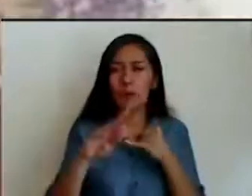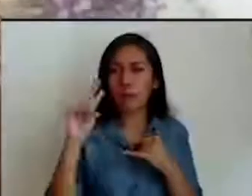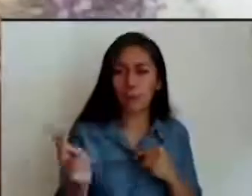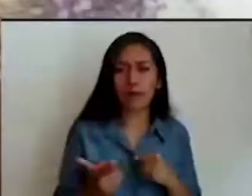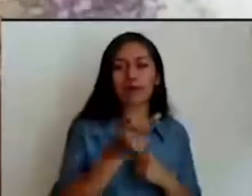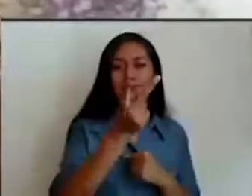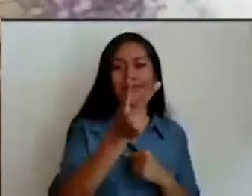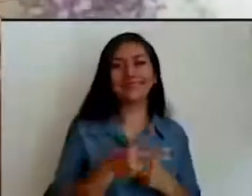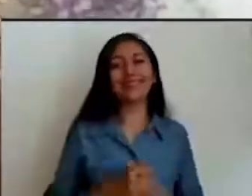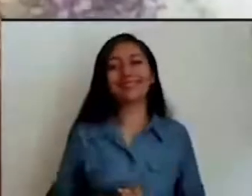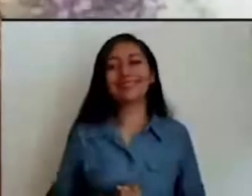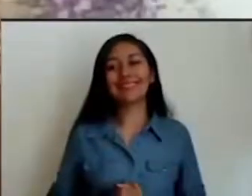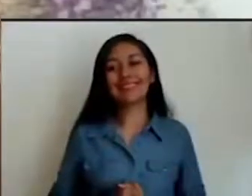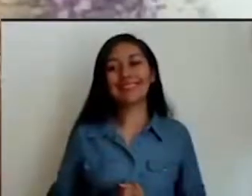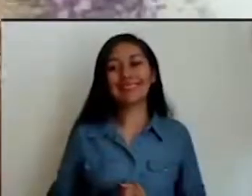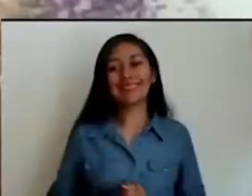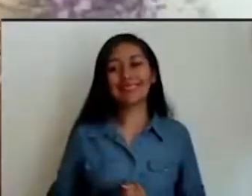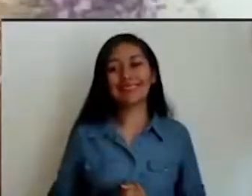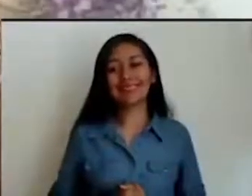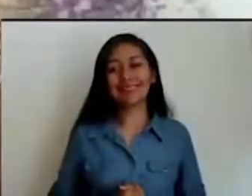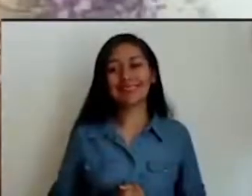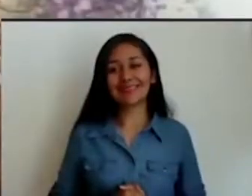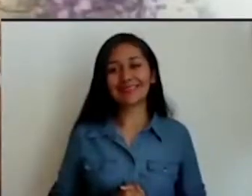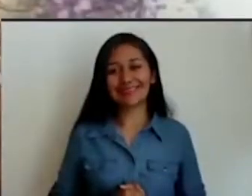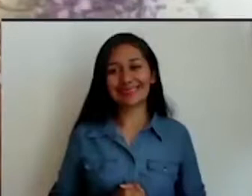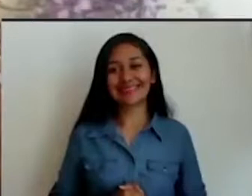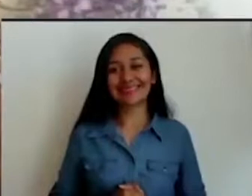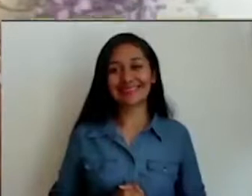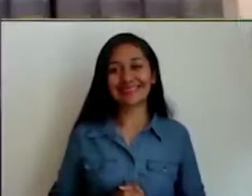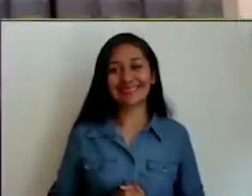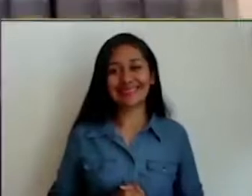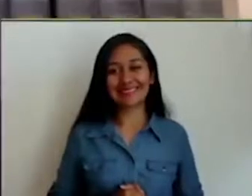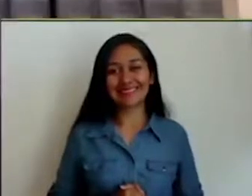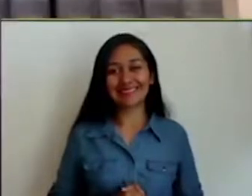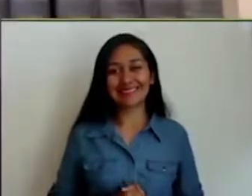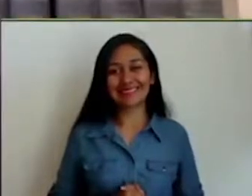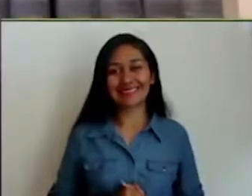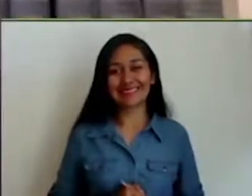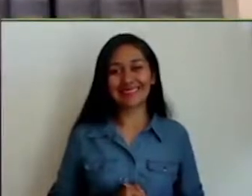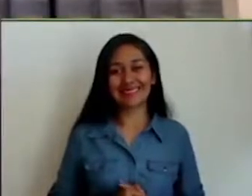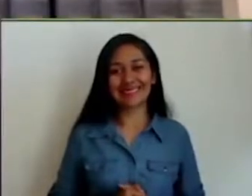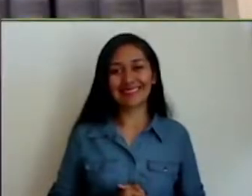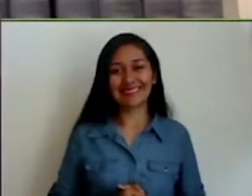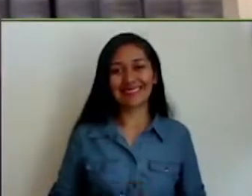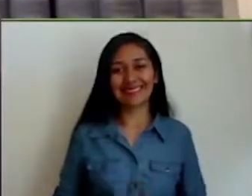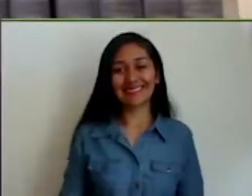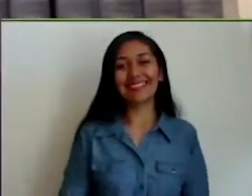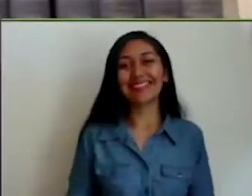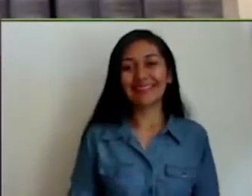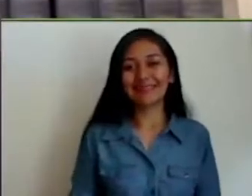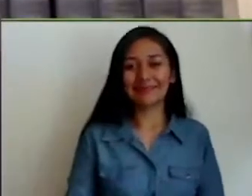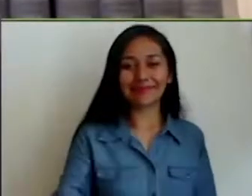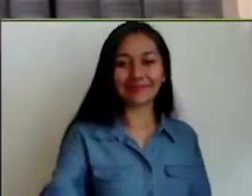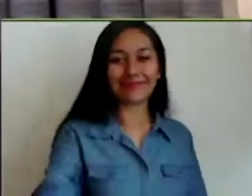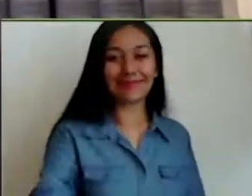allora? Aveva qualche uso commerciale? Sì, l'osella era una medaglia commemorativa da un certo punto di vista,